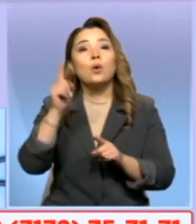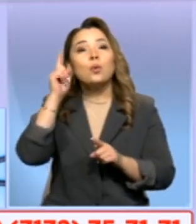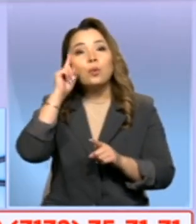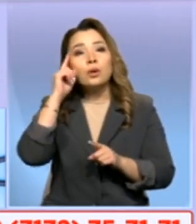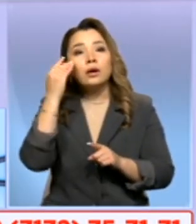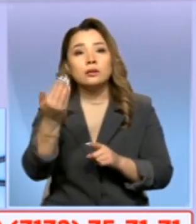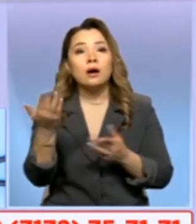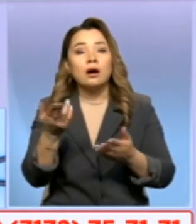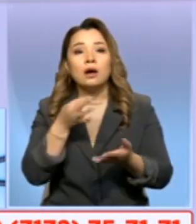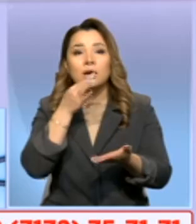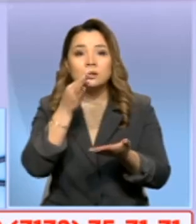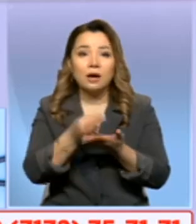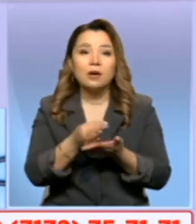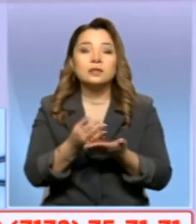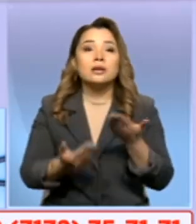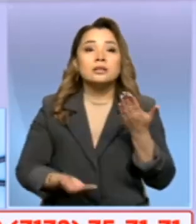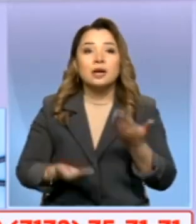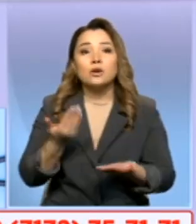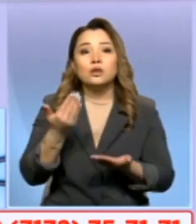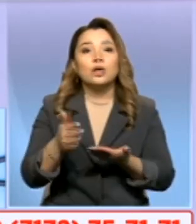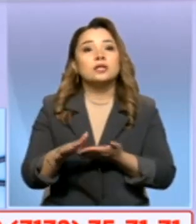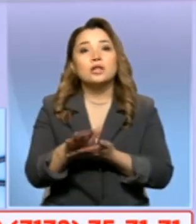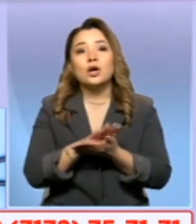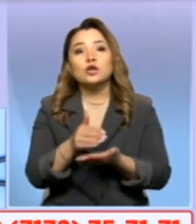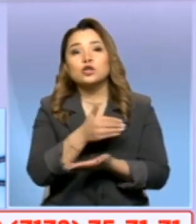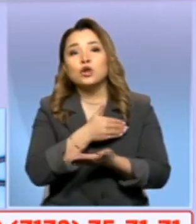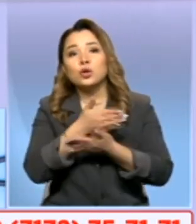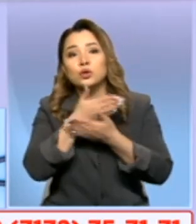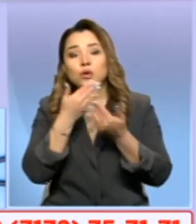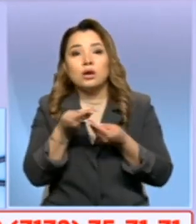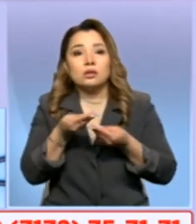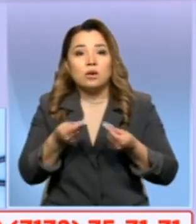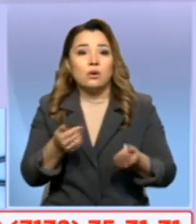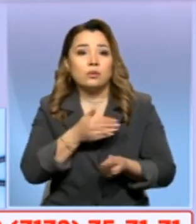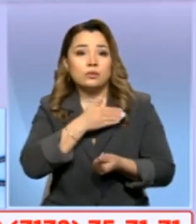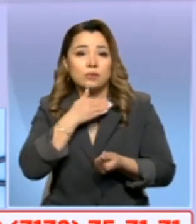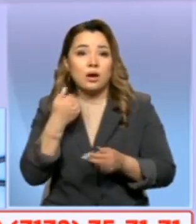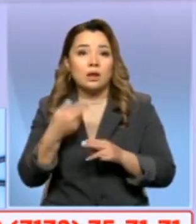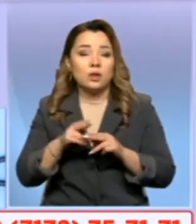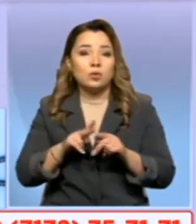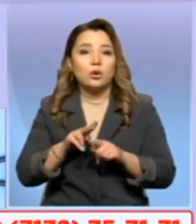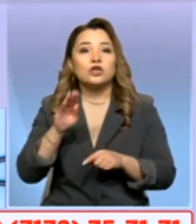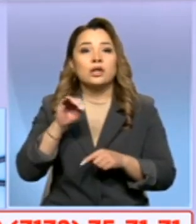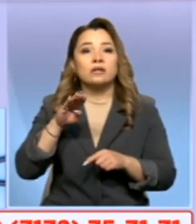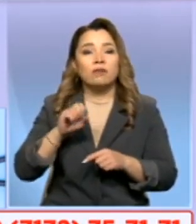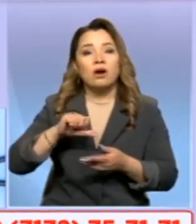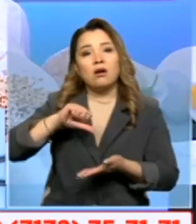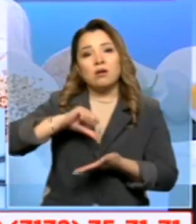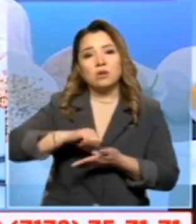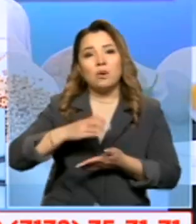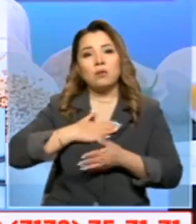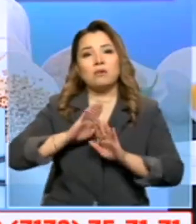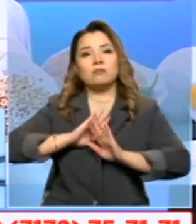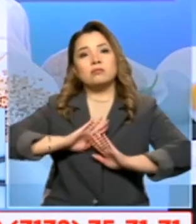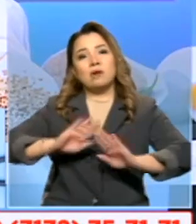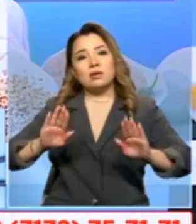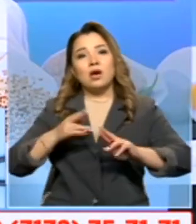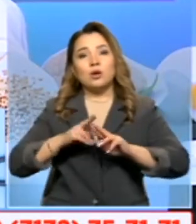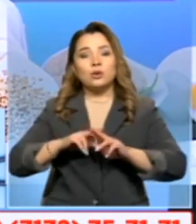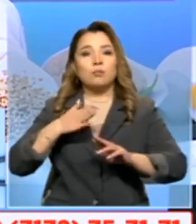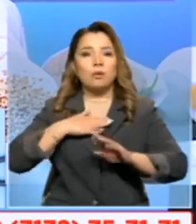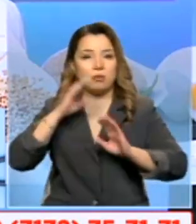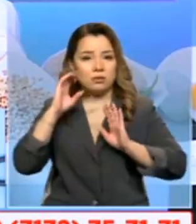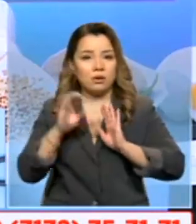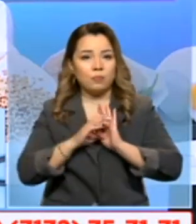ойыңызды сіз қалай ұстайсыз. Егер сізде мүлдем ниет болмаса жазылам деген, осы жыртва роліне кіріп алып жоқ мен үстіп, бәрі мен